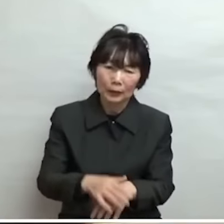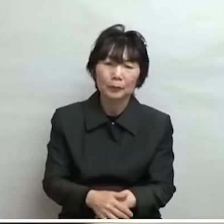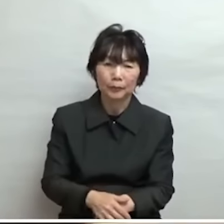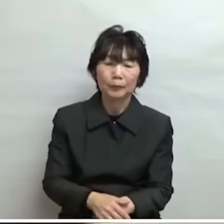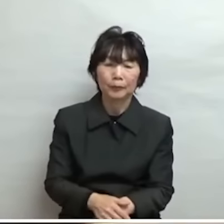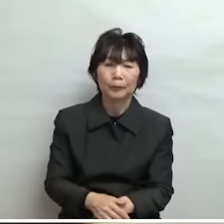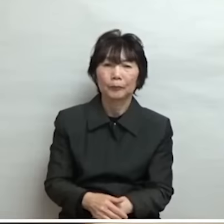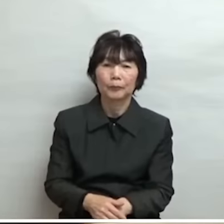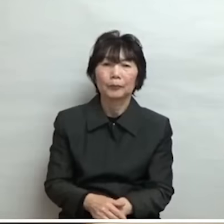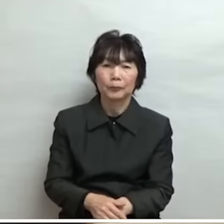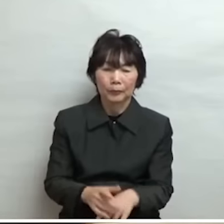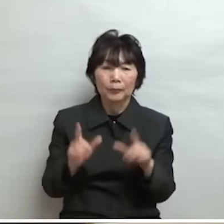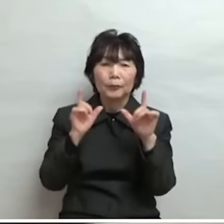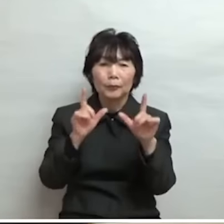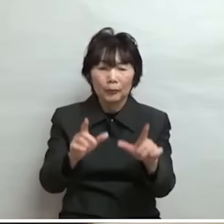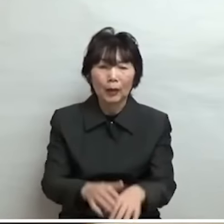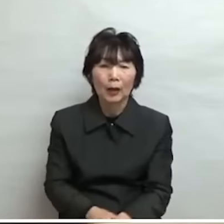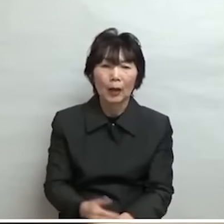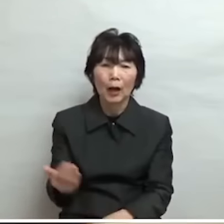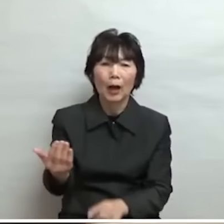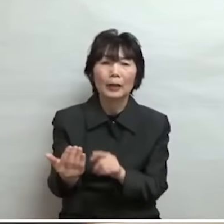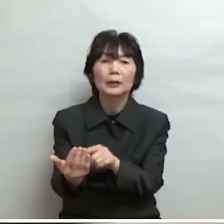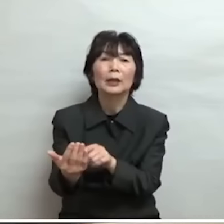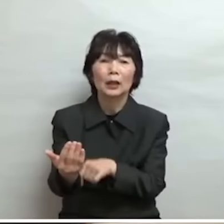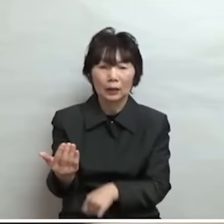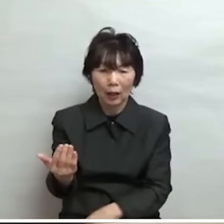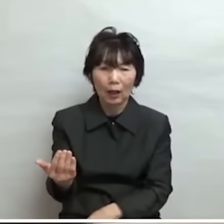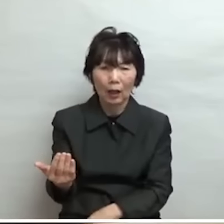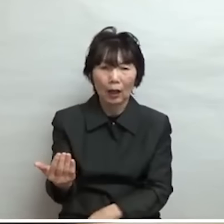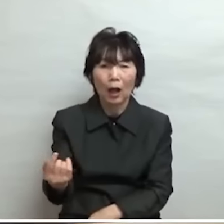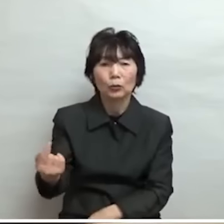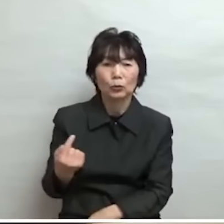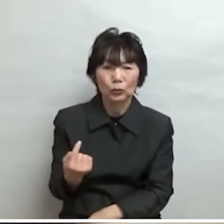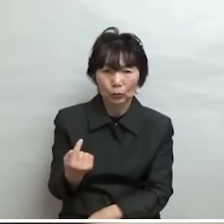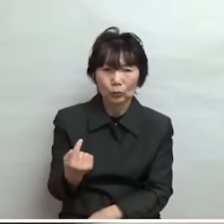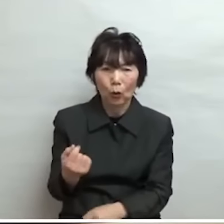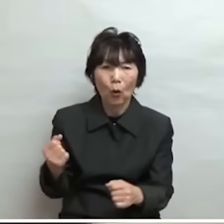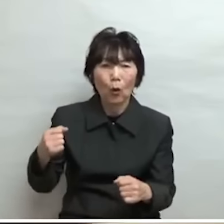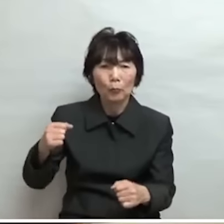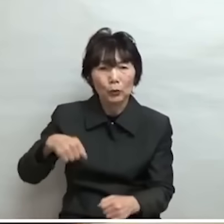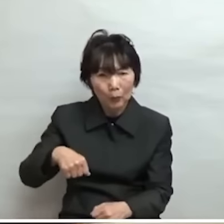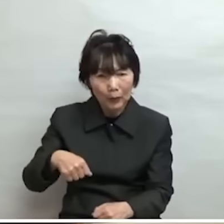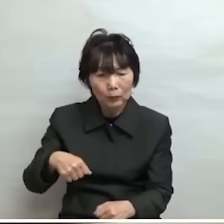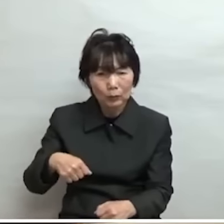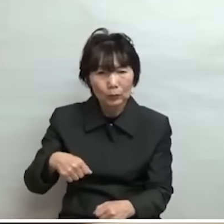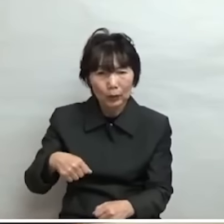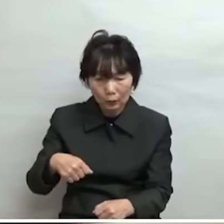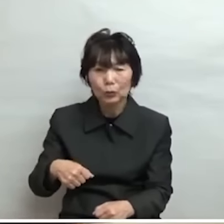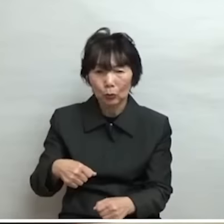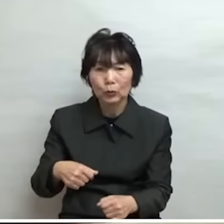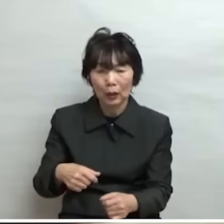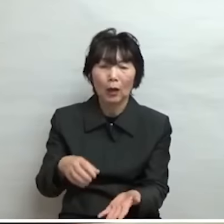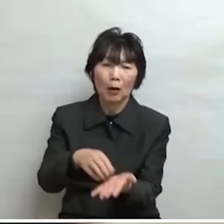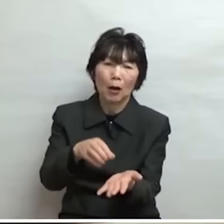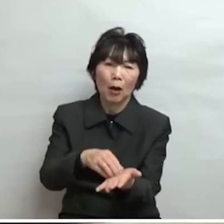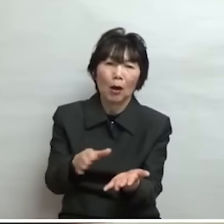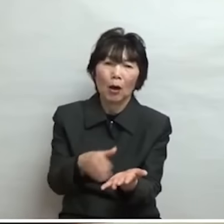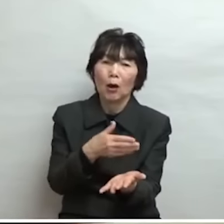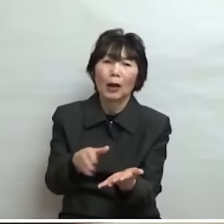行で相手方の立ち入りを求めなければいけないという規定が当然ないという中で、うちとすればより安全に速やかに撤